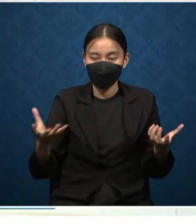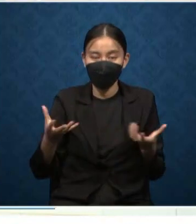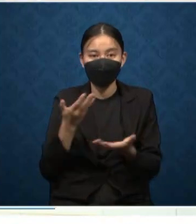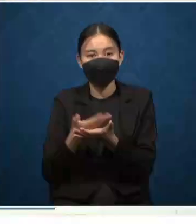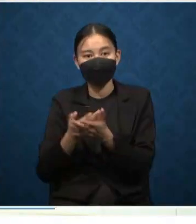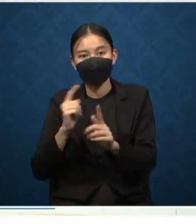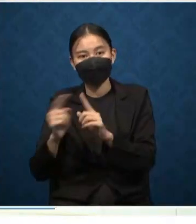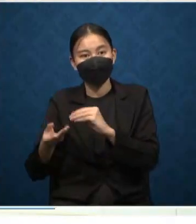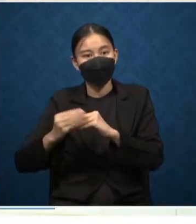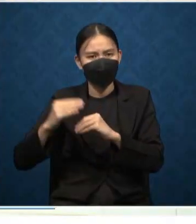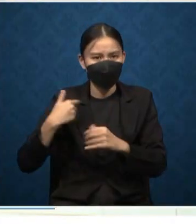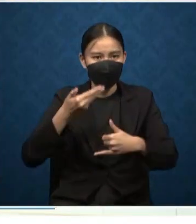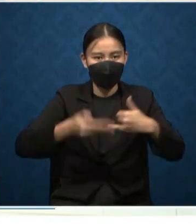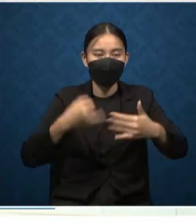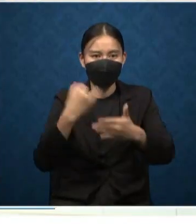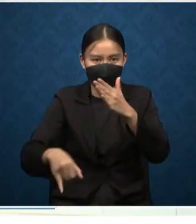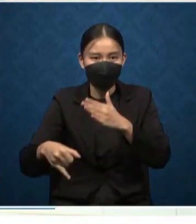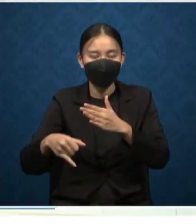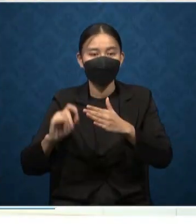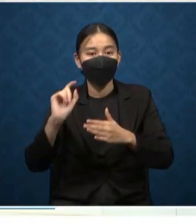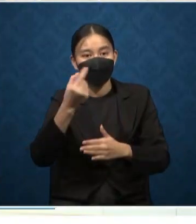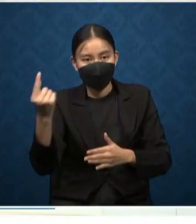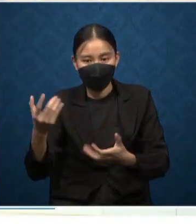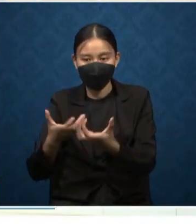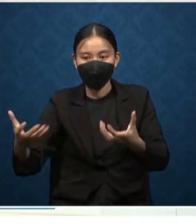หรอพบก latter tug are ก็สามารท Ariyot- Mind.